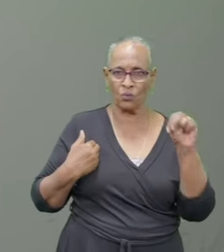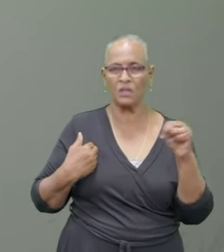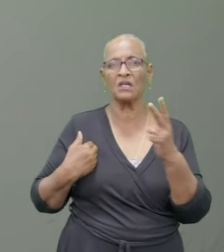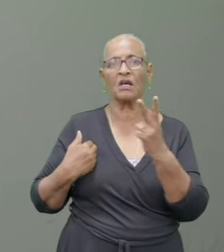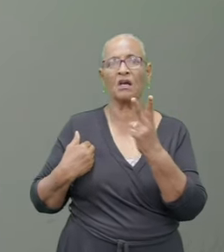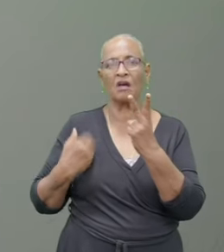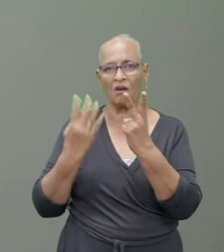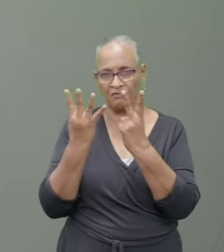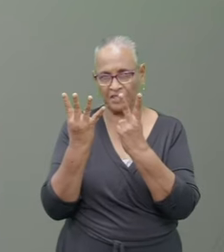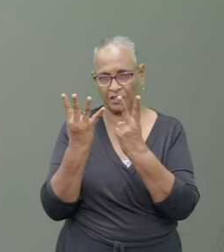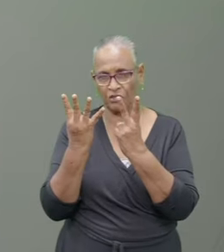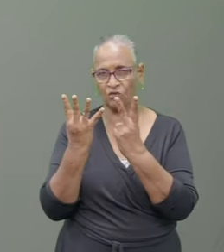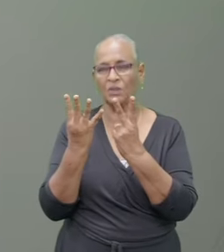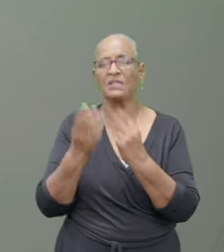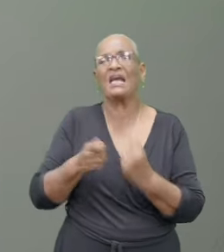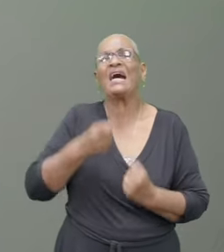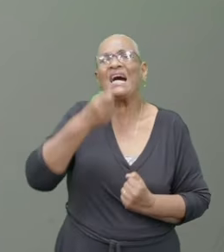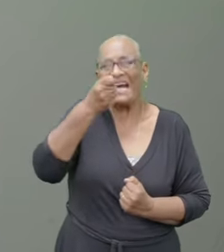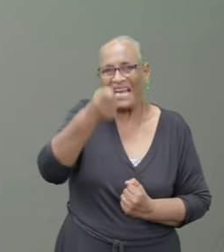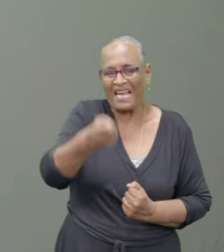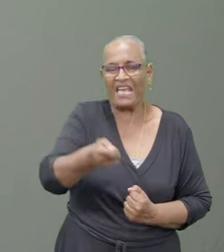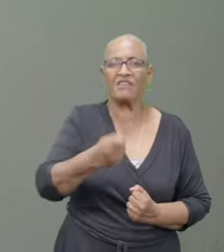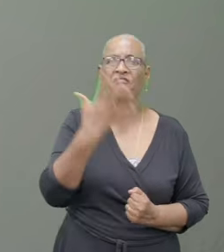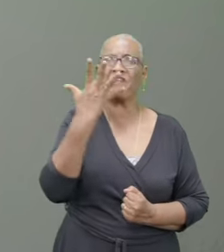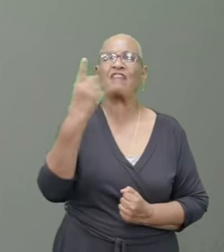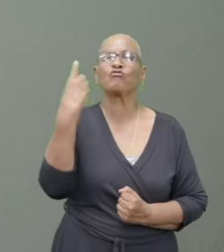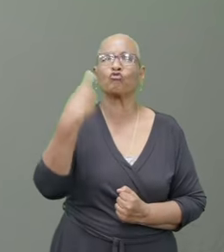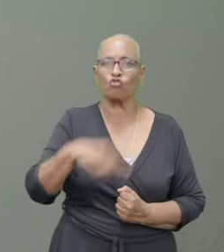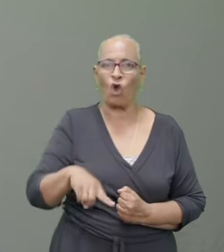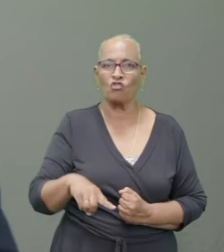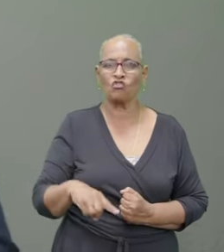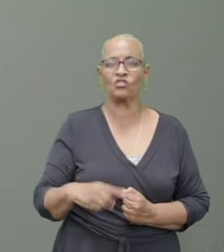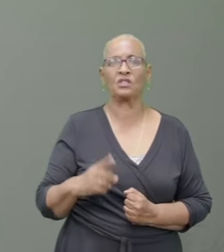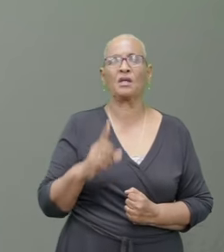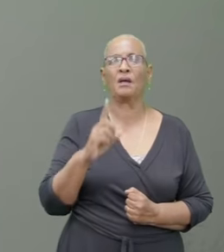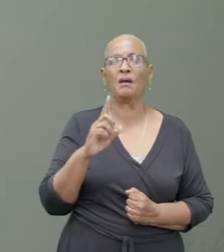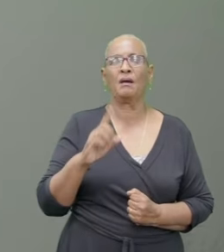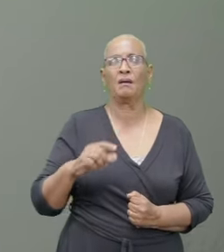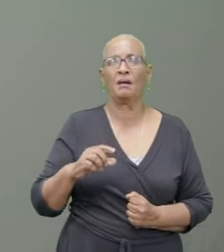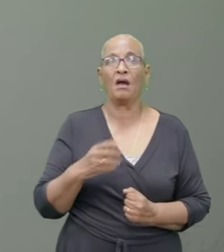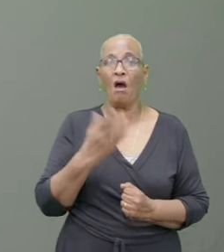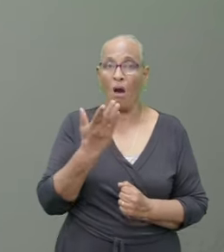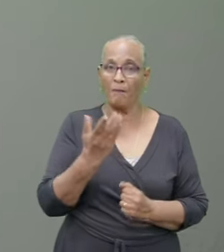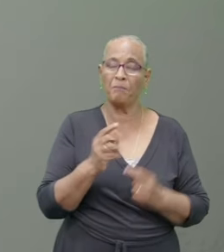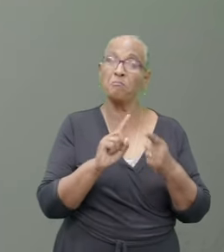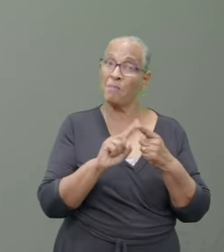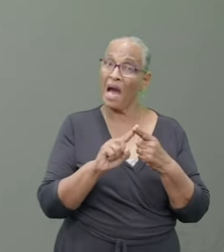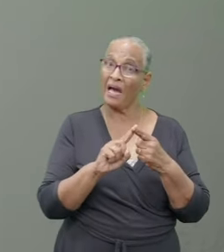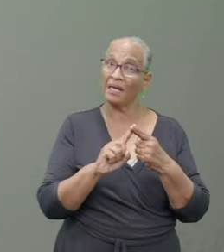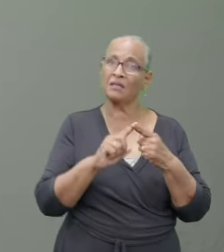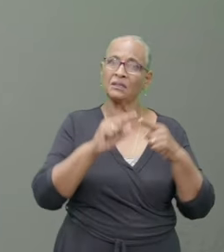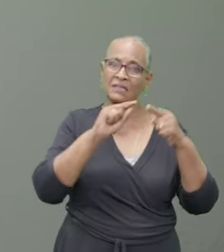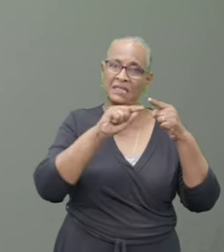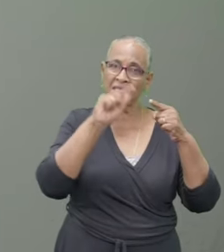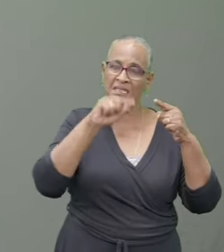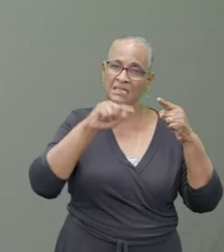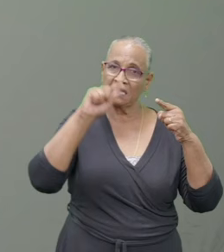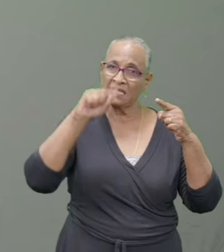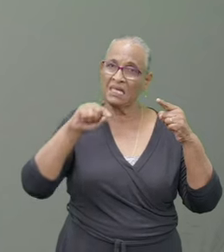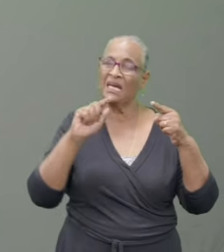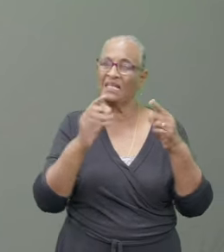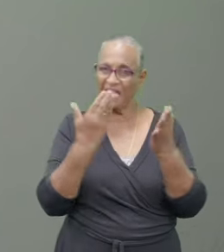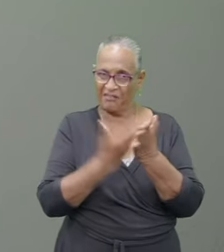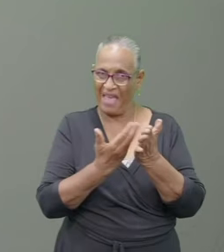augustus 2024. En het unieke aan deze toelage is dat het verbonden is aan criteria. En de criteria zijn ook